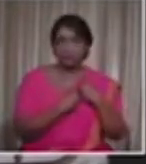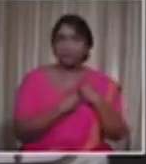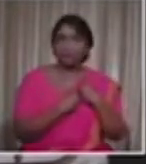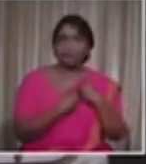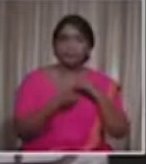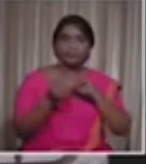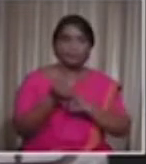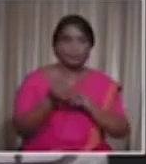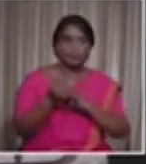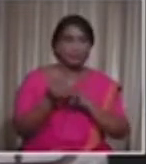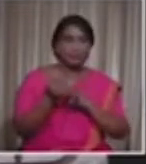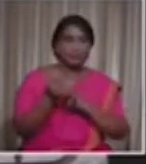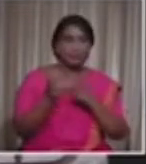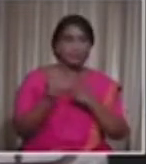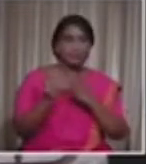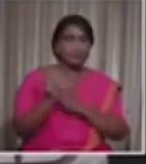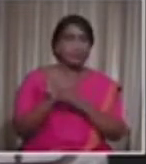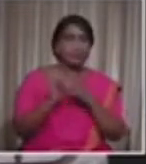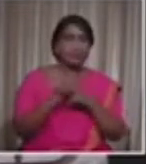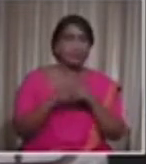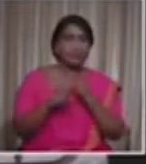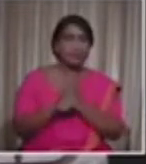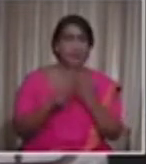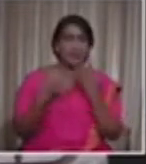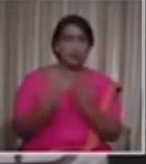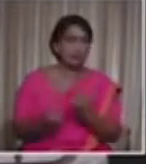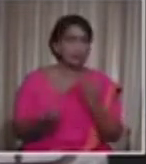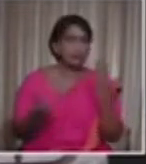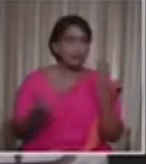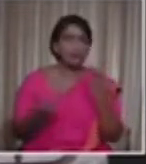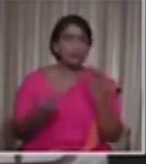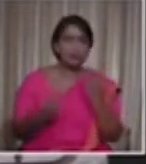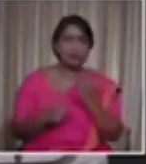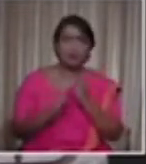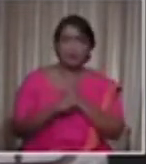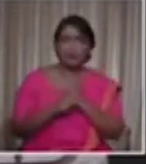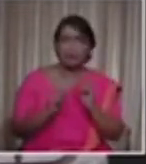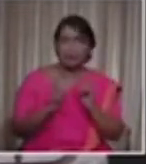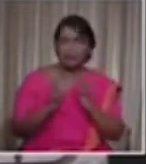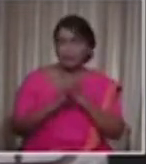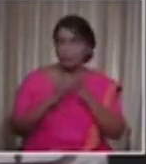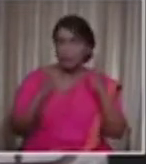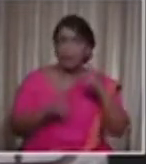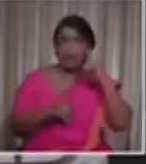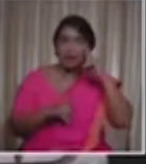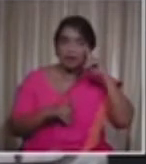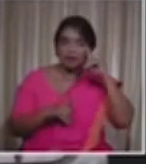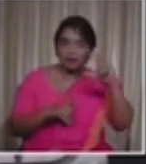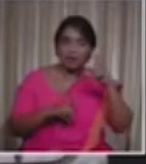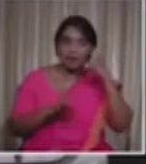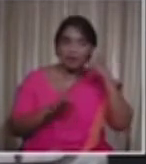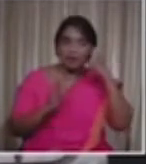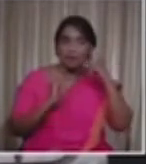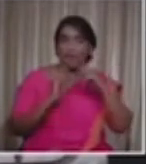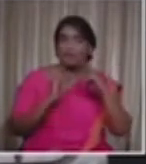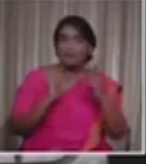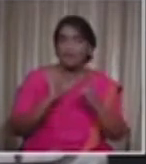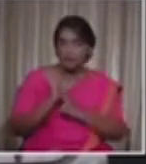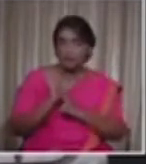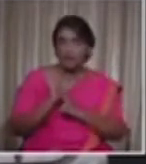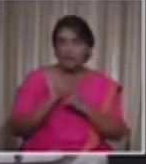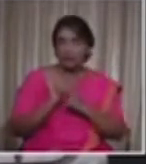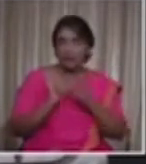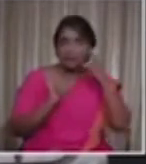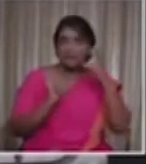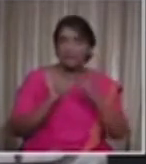මම දන්න තරමට තාම ගෑස් සම්වෙලා නැහැ. වැඩිම ගෑස් තියෙන්නේ චීනේ නැත්තම් වියට්නාමේ ළඟ. එතන එන්නේ රුසියාවෙන් එන